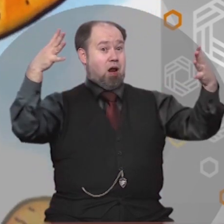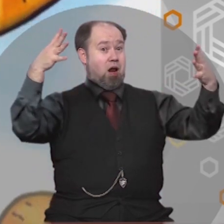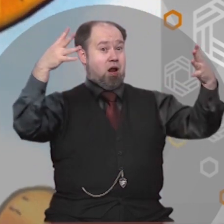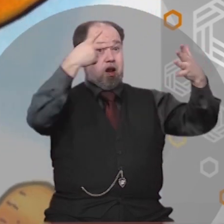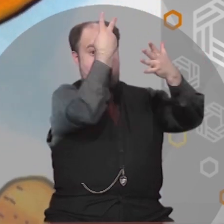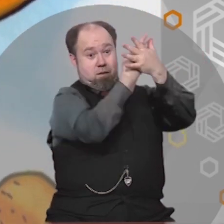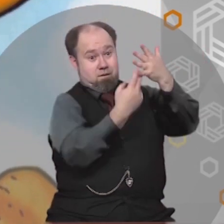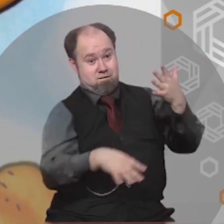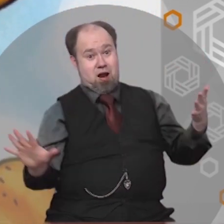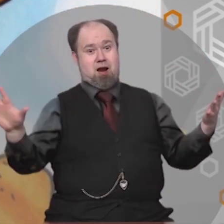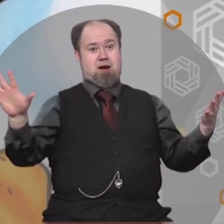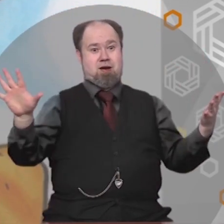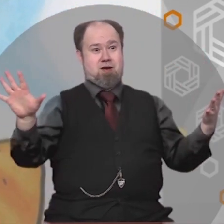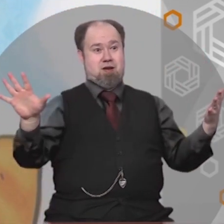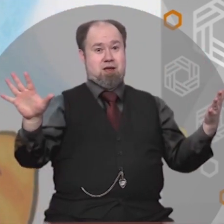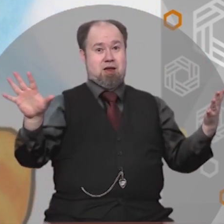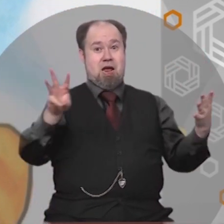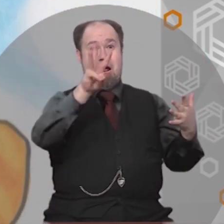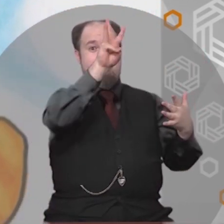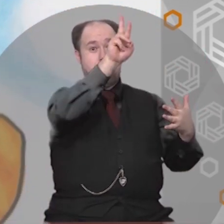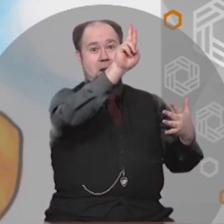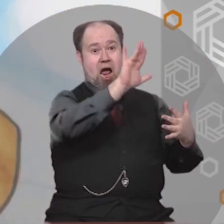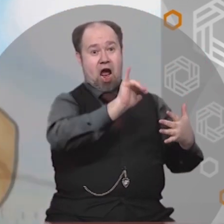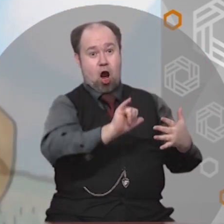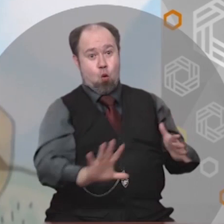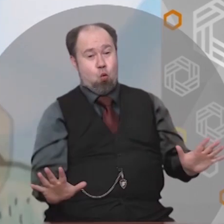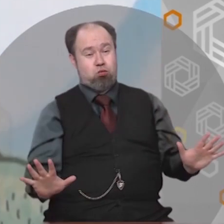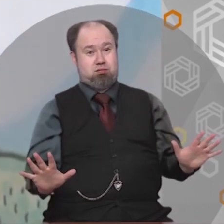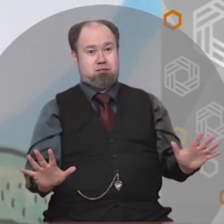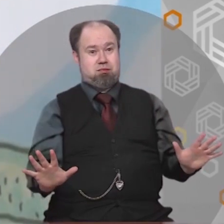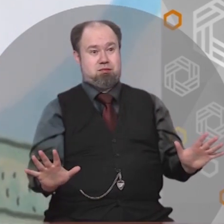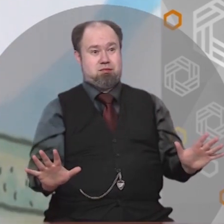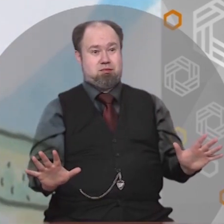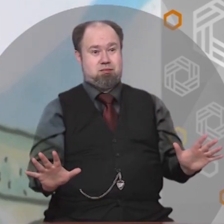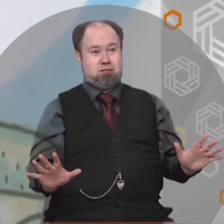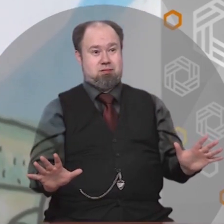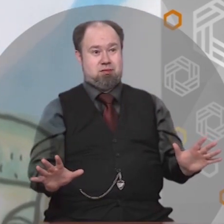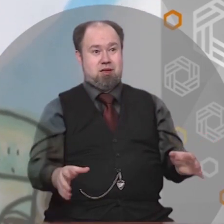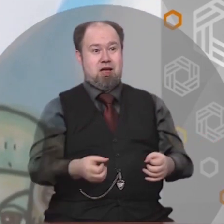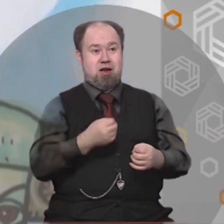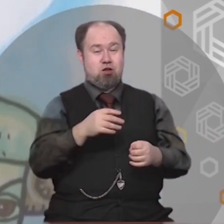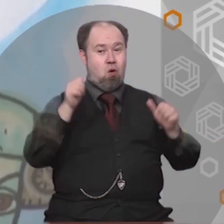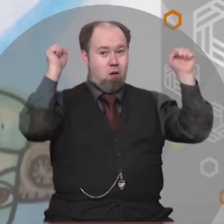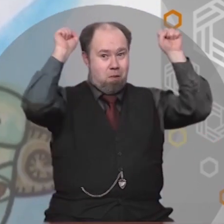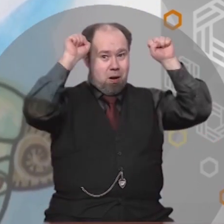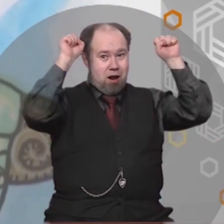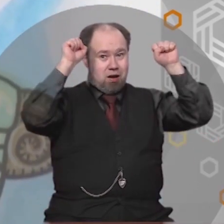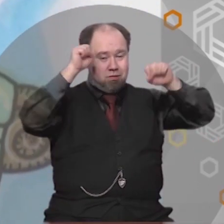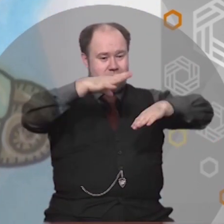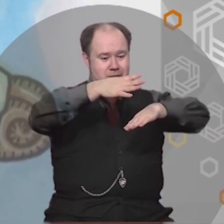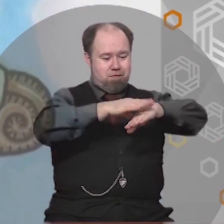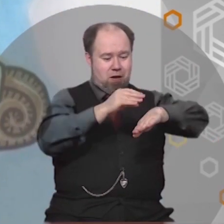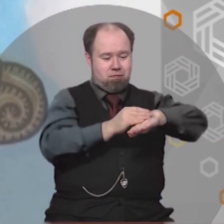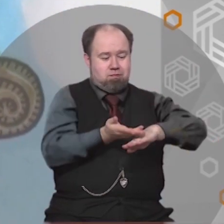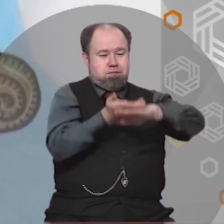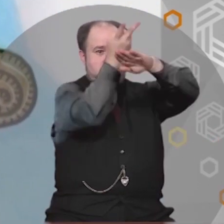ветку, за которой держался, и, жалобно мяукнув, полетел вниз. Хорошо, что баран свою спину